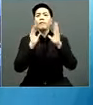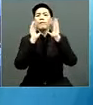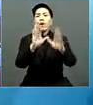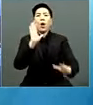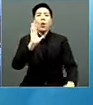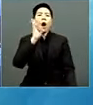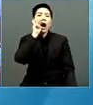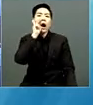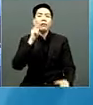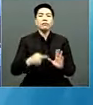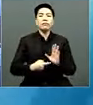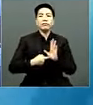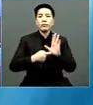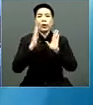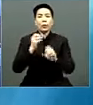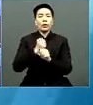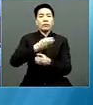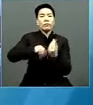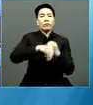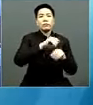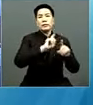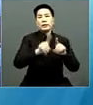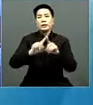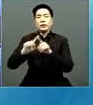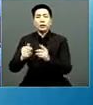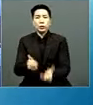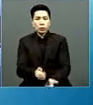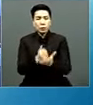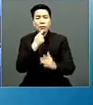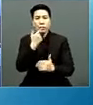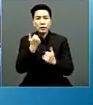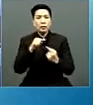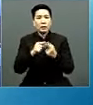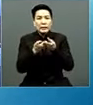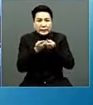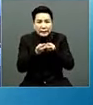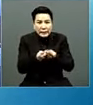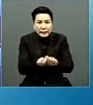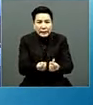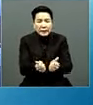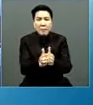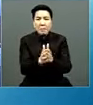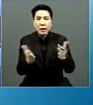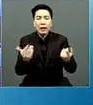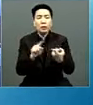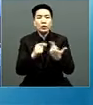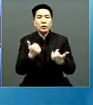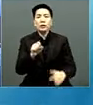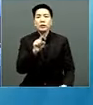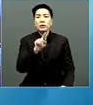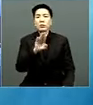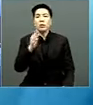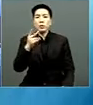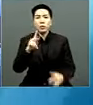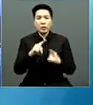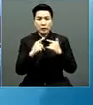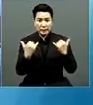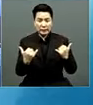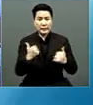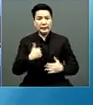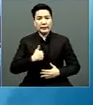ท้อนภาพนี้ไปยังผู้ประกอบการด้วยครับเพราะว่าลงในรายละเอียดมากๆเกินไปในสบคเราเองก็คงจ